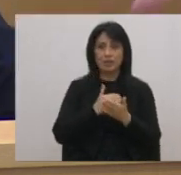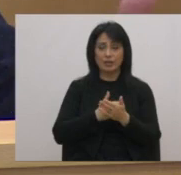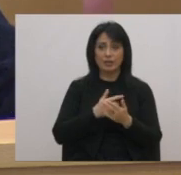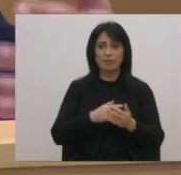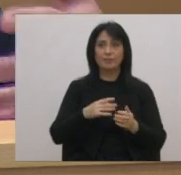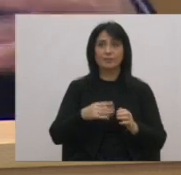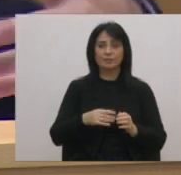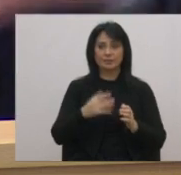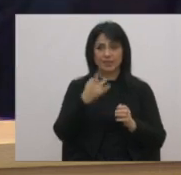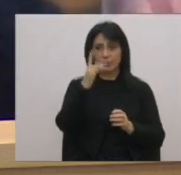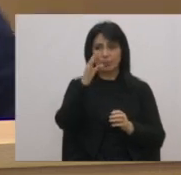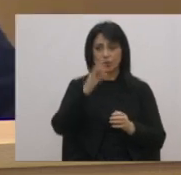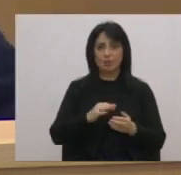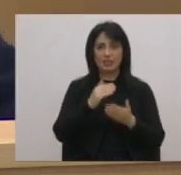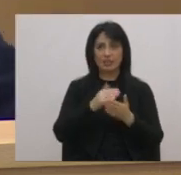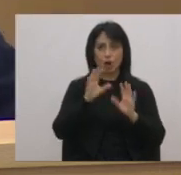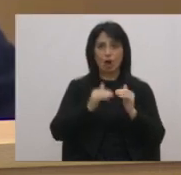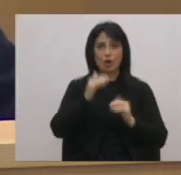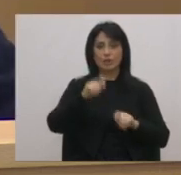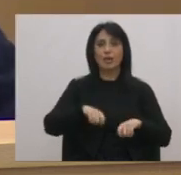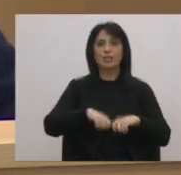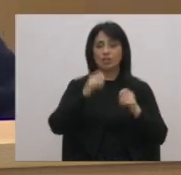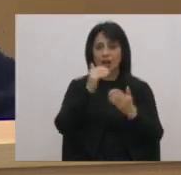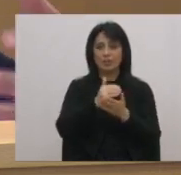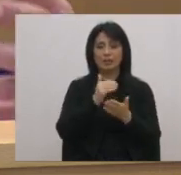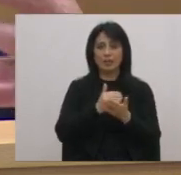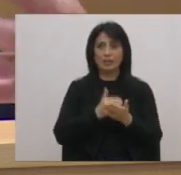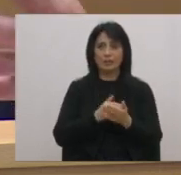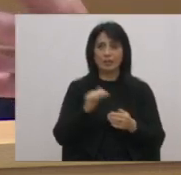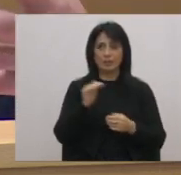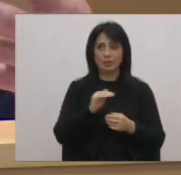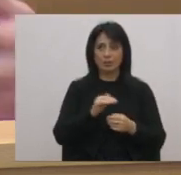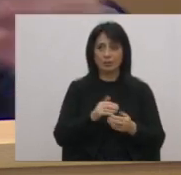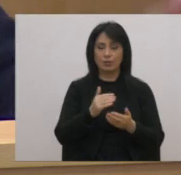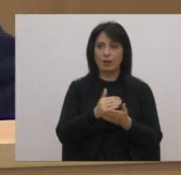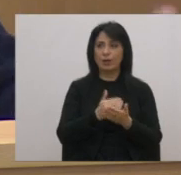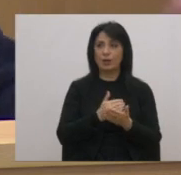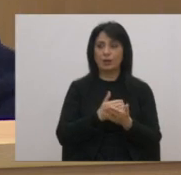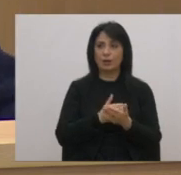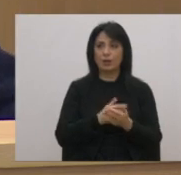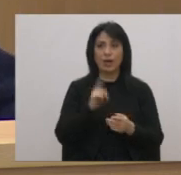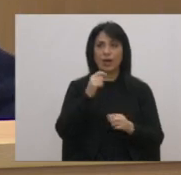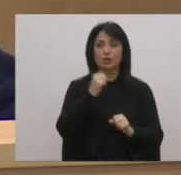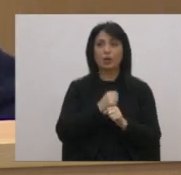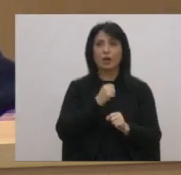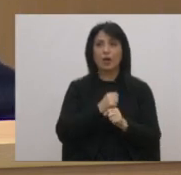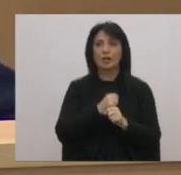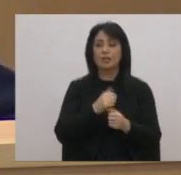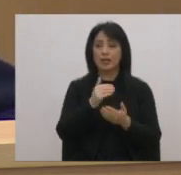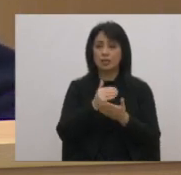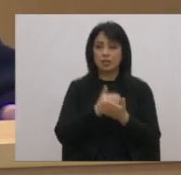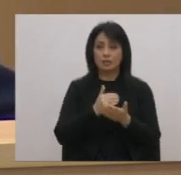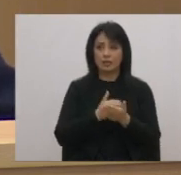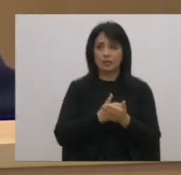1%-იან პრეზიდენტს, რომელიც თან კონსტიტუციას არ უღებს ფიზიკურად. Და ეს რატო გააკეთეთ, რა მოტივაცია არსებობდა